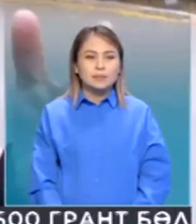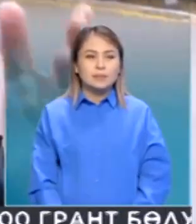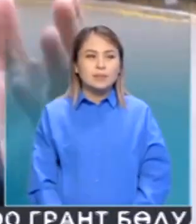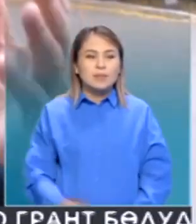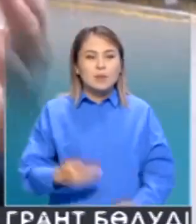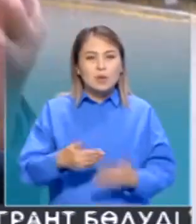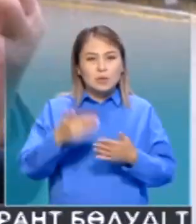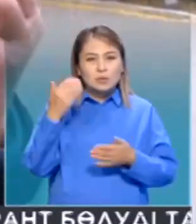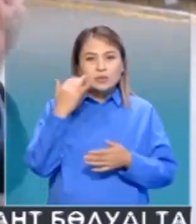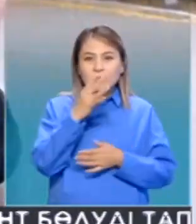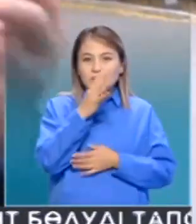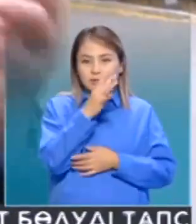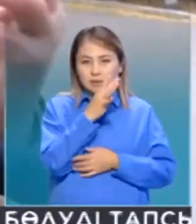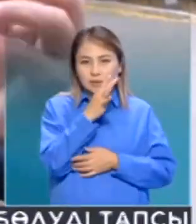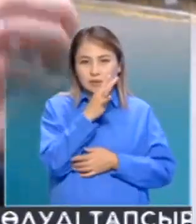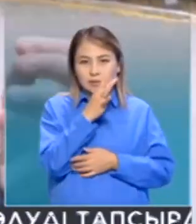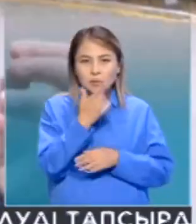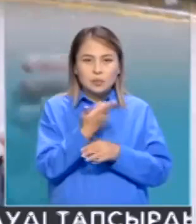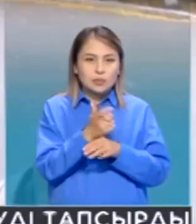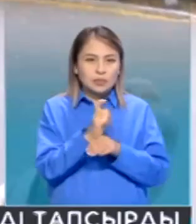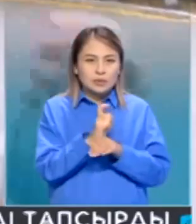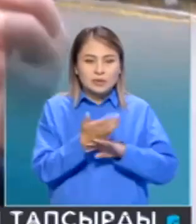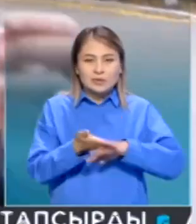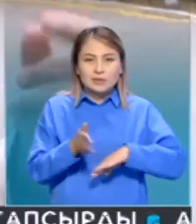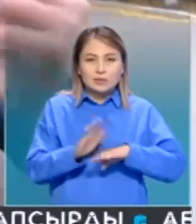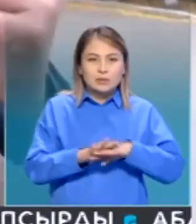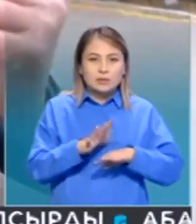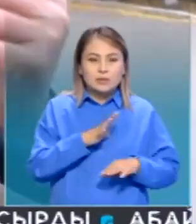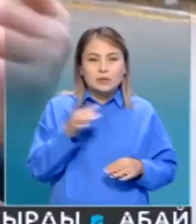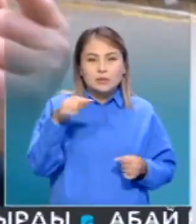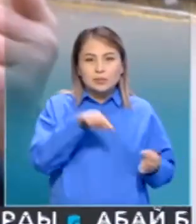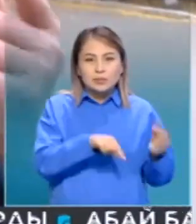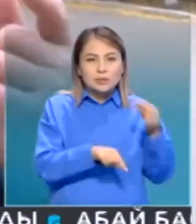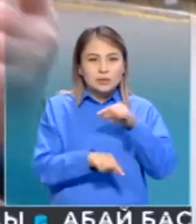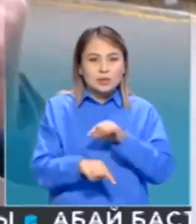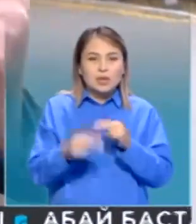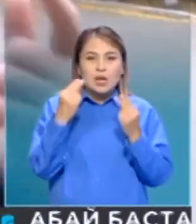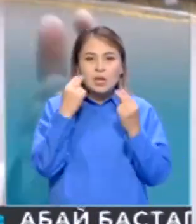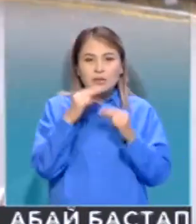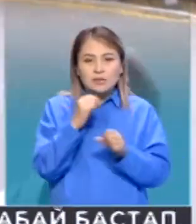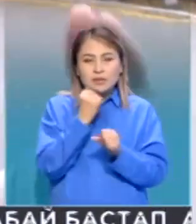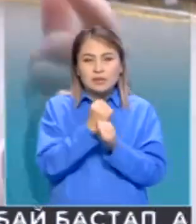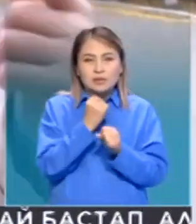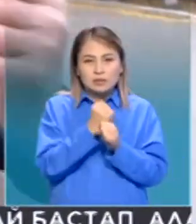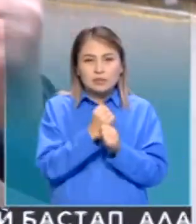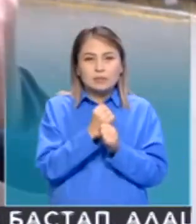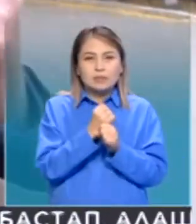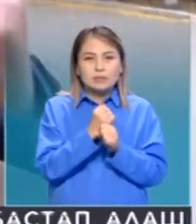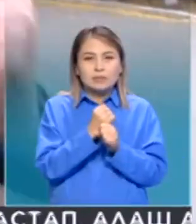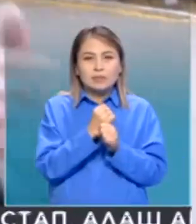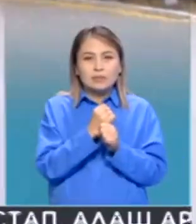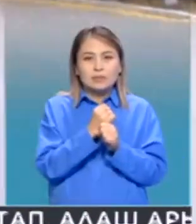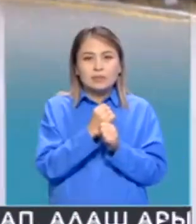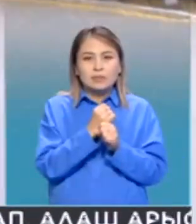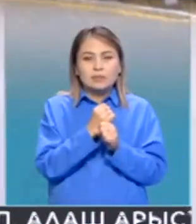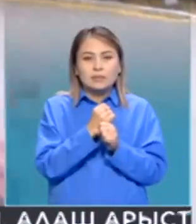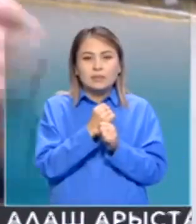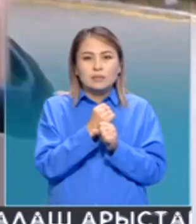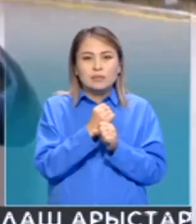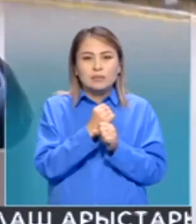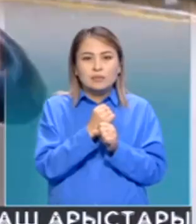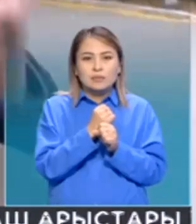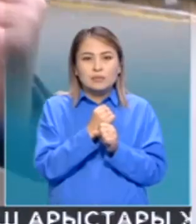жаман, сонда өте қиын кезде бір-біріне адамдық қасиетін, достығын сол